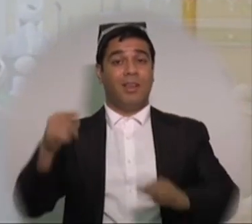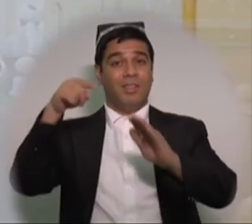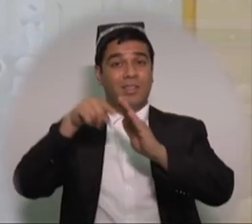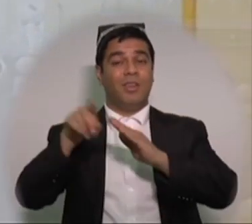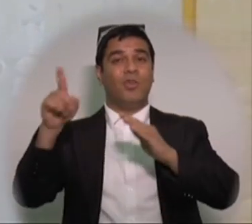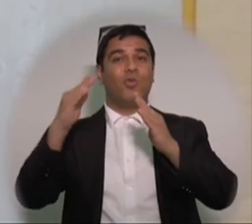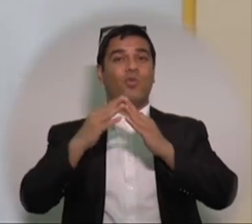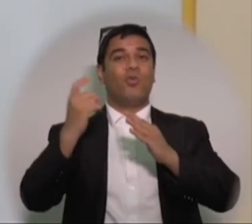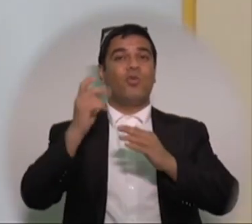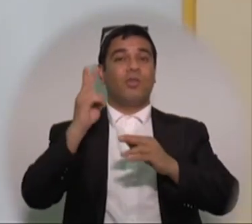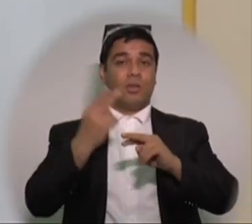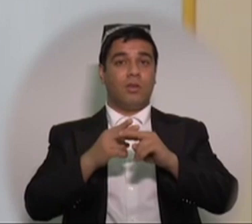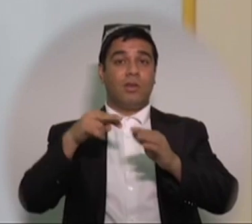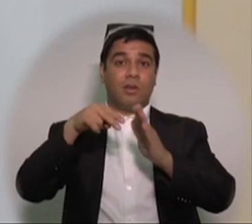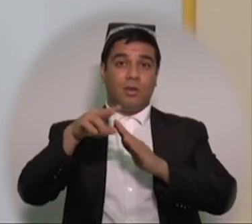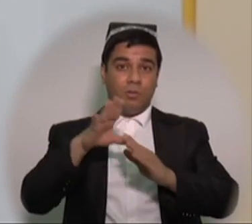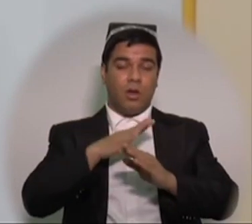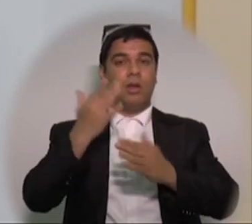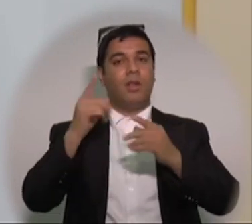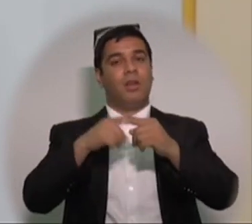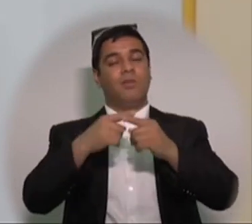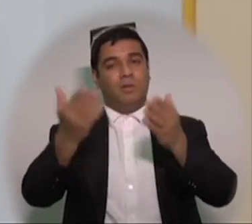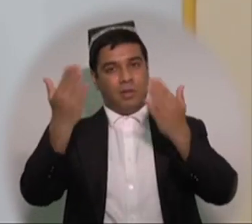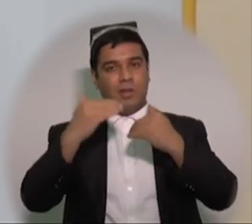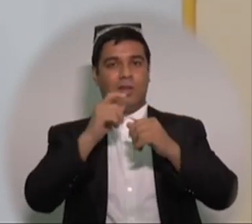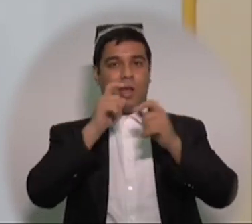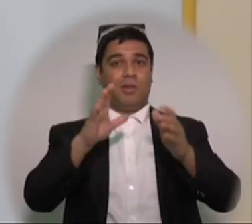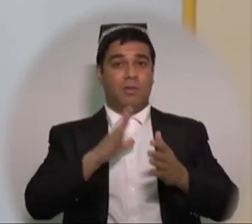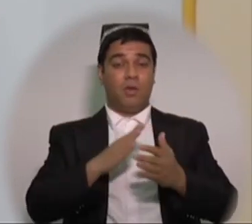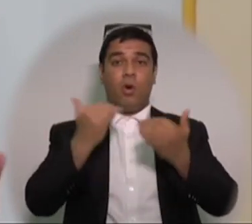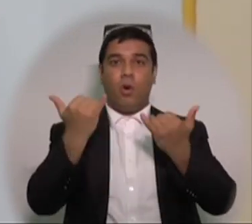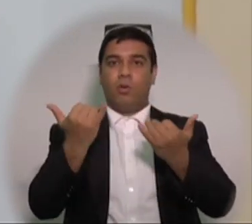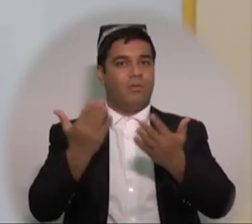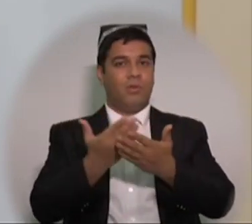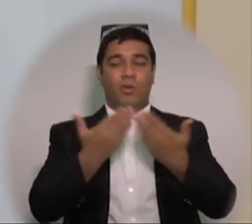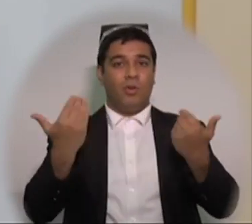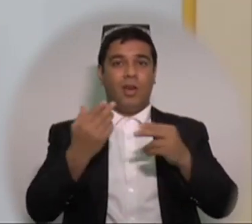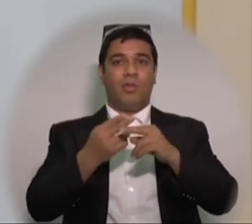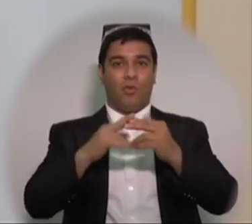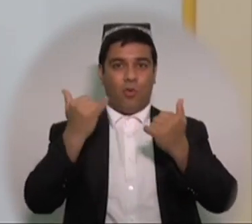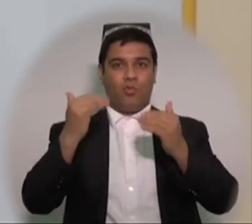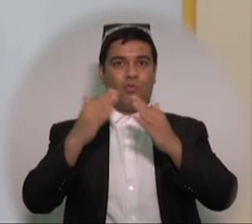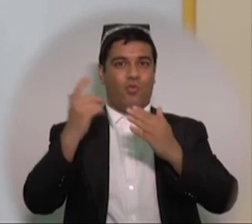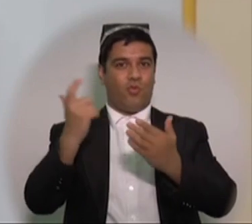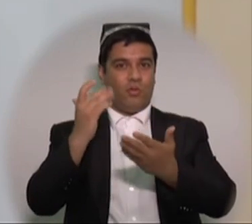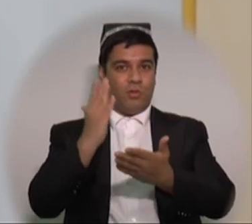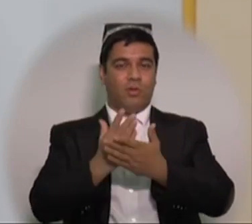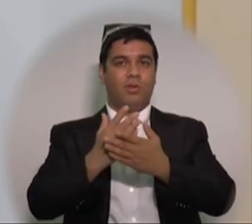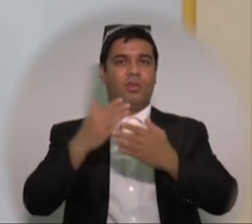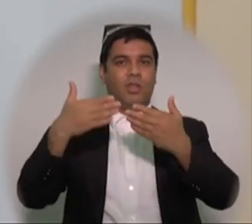Ichkarida uyning egasi yo chiqqan yoki kiravur degan. Endi hozir unaqa emas. Hovli